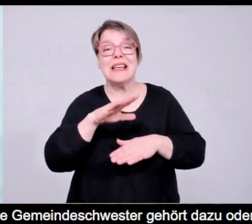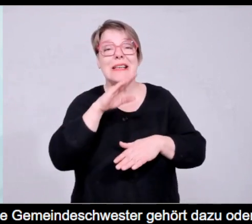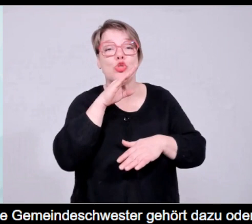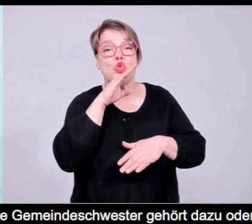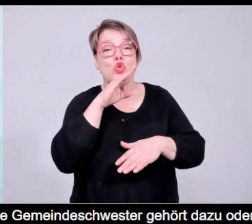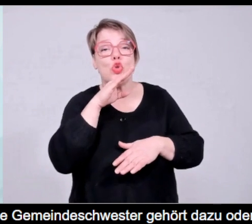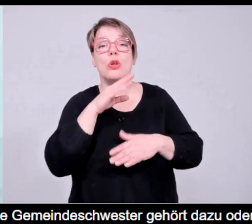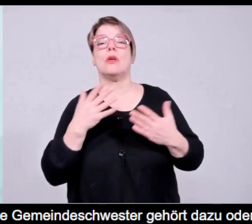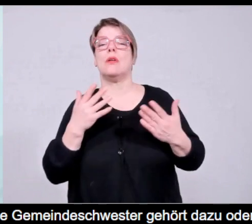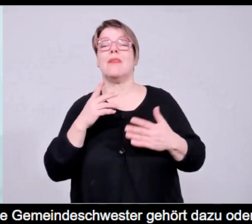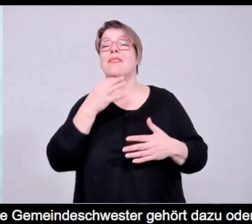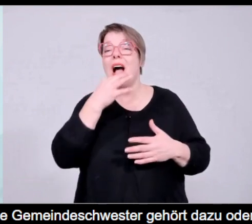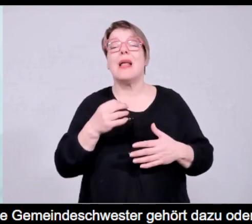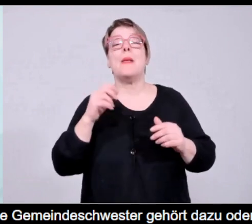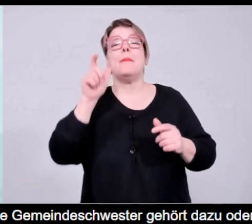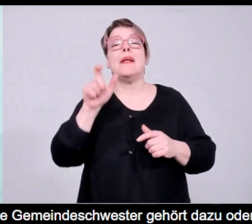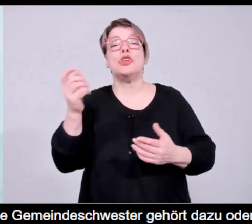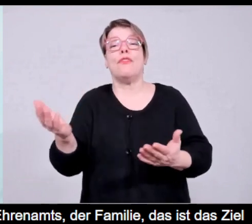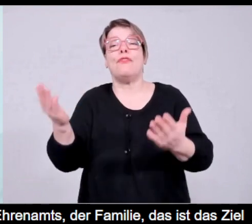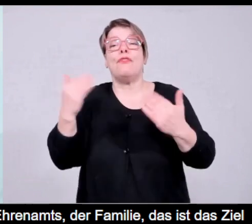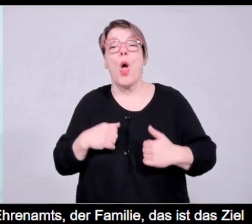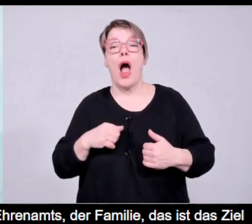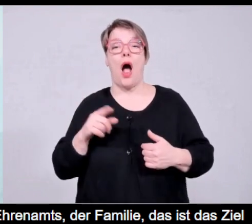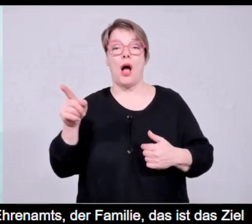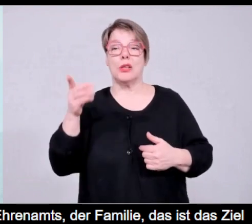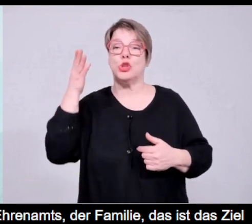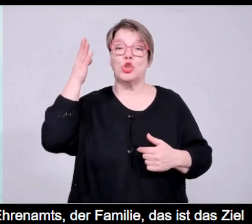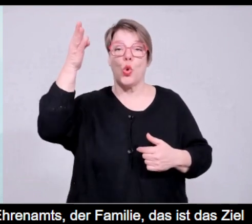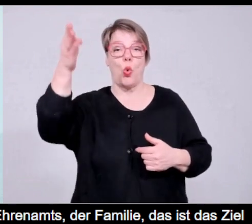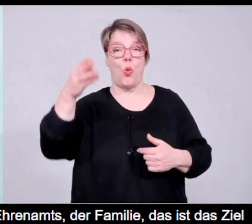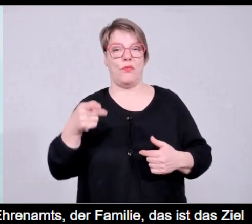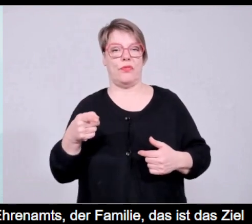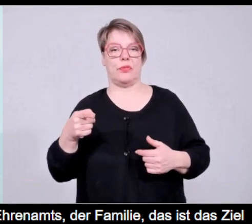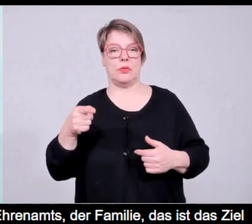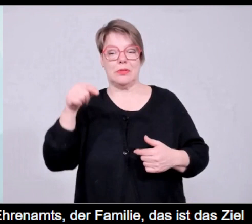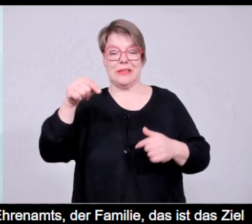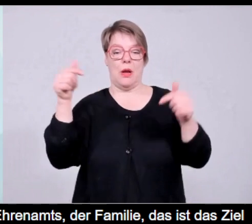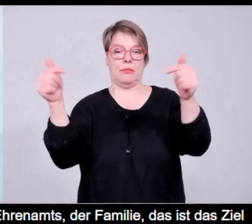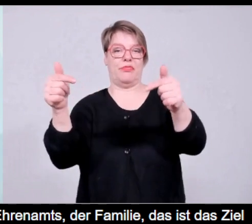Dann nochmal nachfragen. Also der Rechtsanspruch wird aufgegeben. Es geht nicht um einen Rechtsanspruch, es geht um die